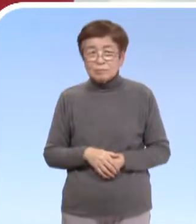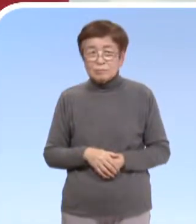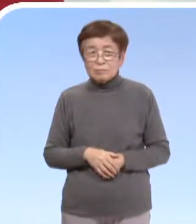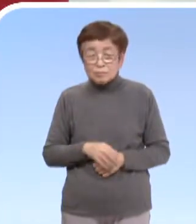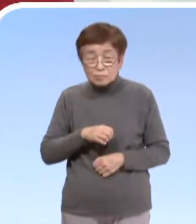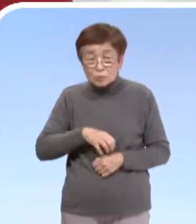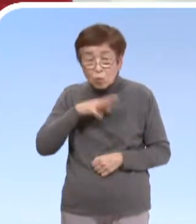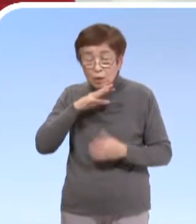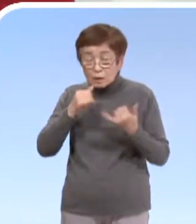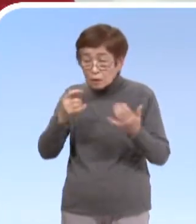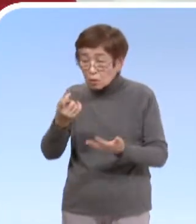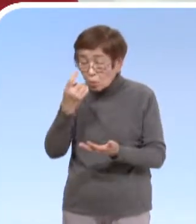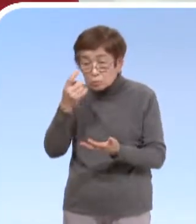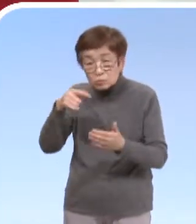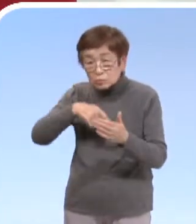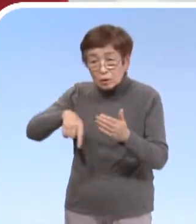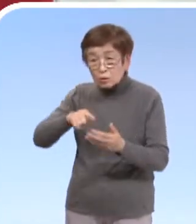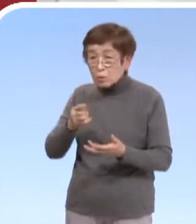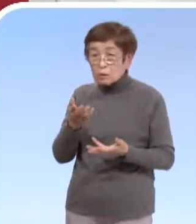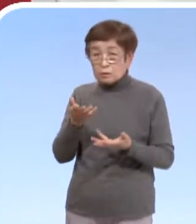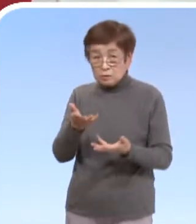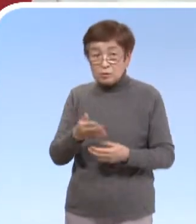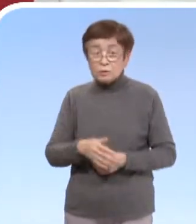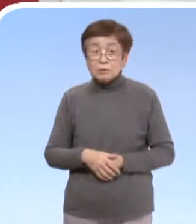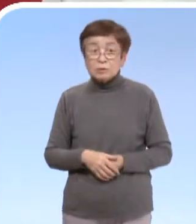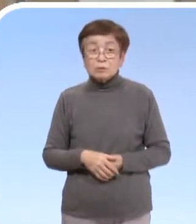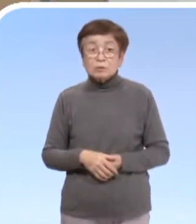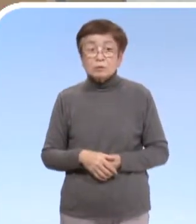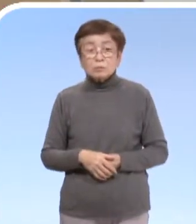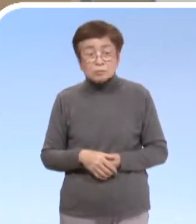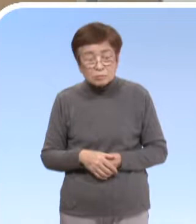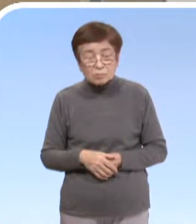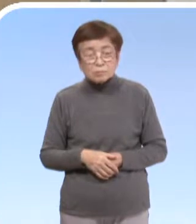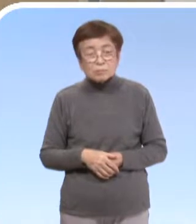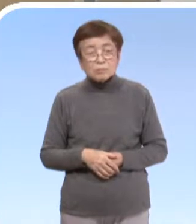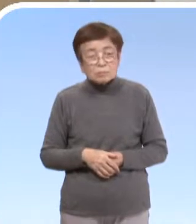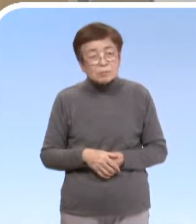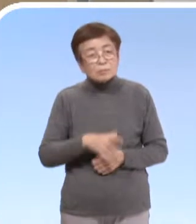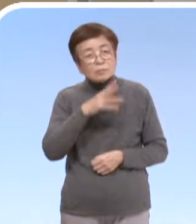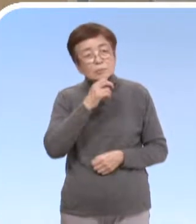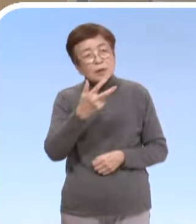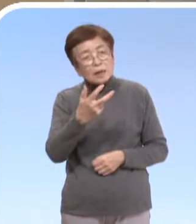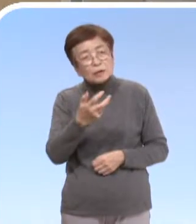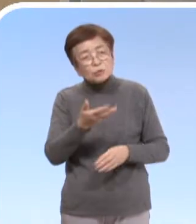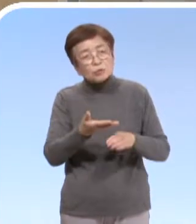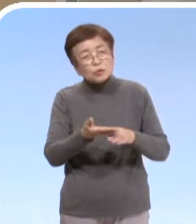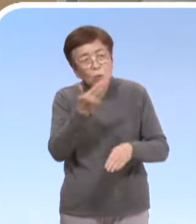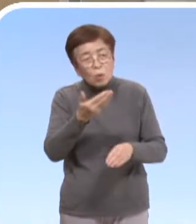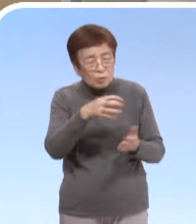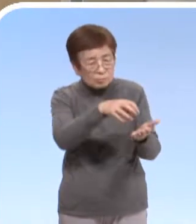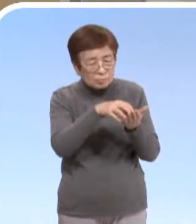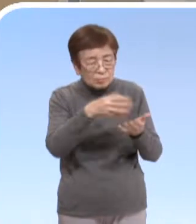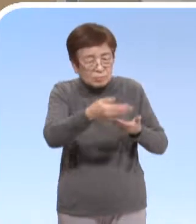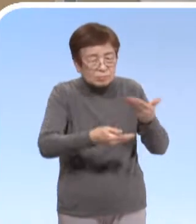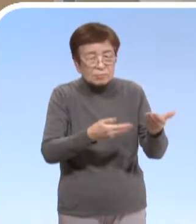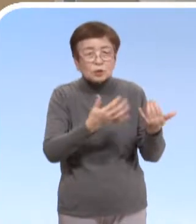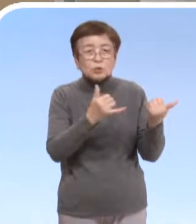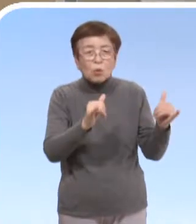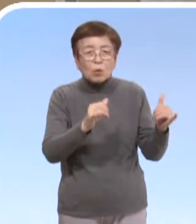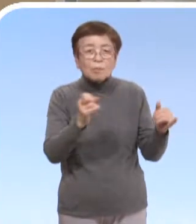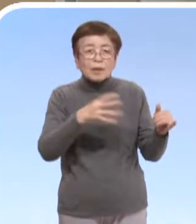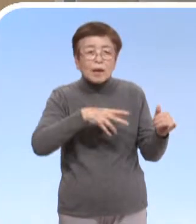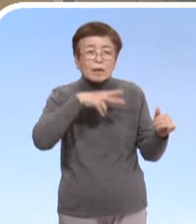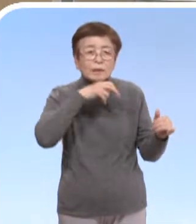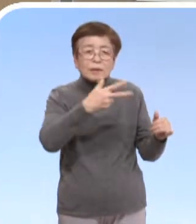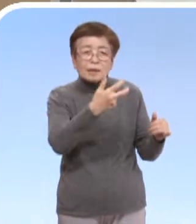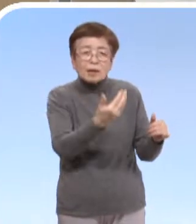高齢者講習っていうのはどういったものなんですか？ 満年齢が70歳になる人だから69歳、まあ